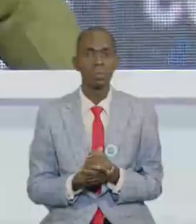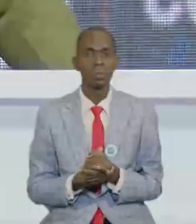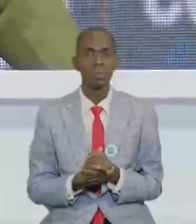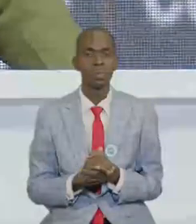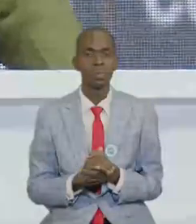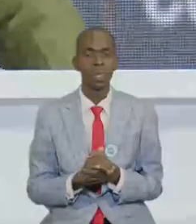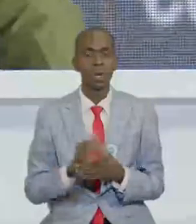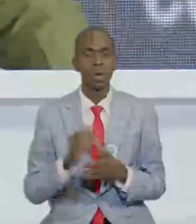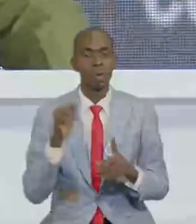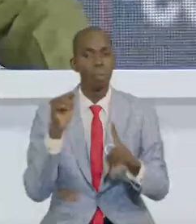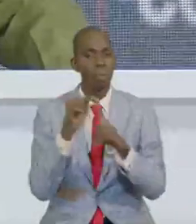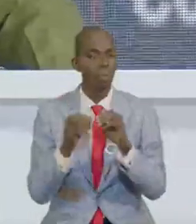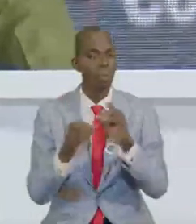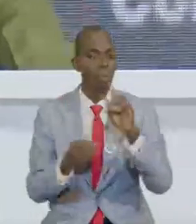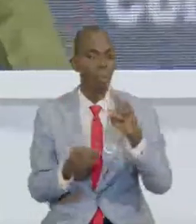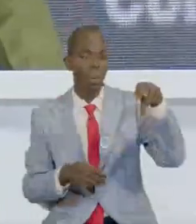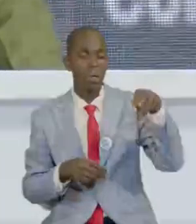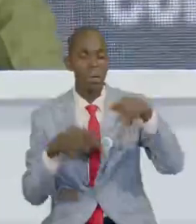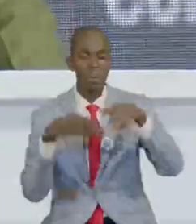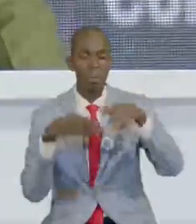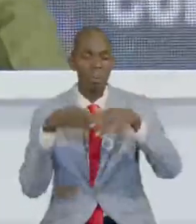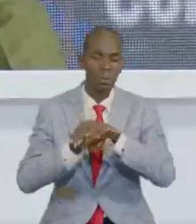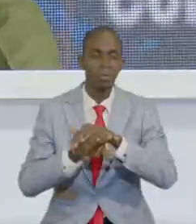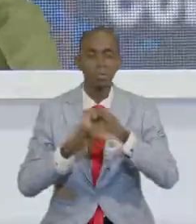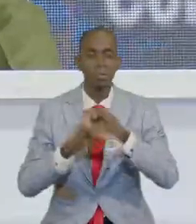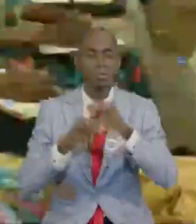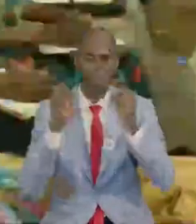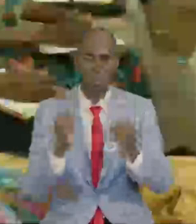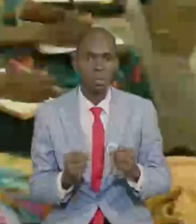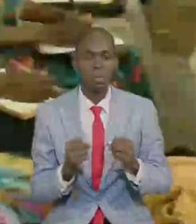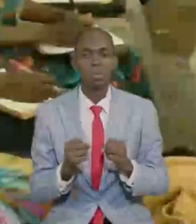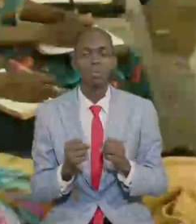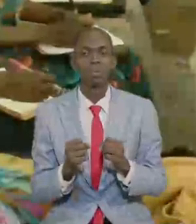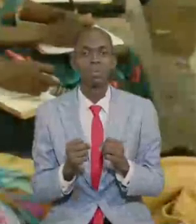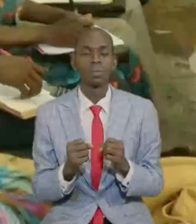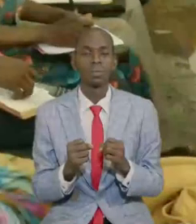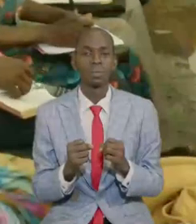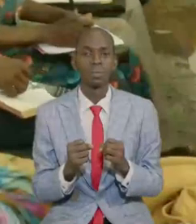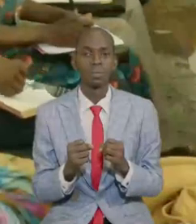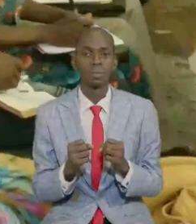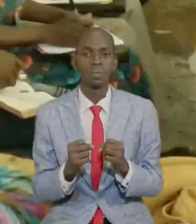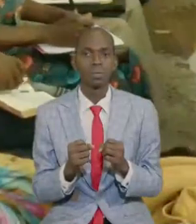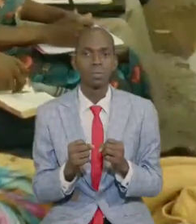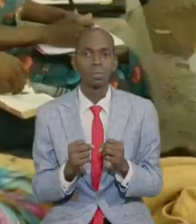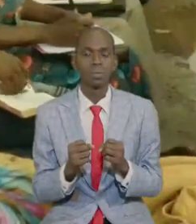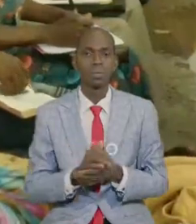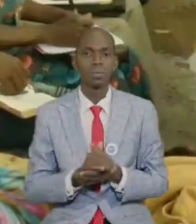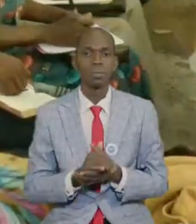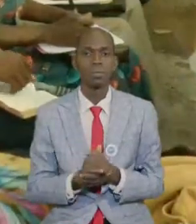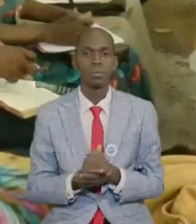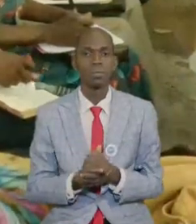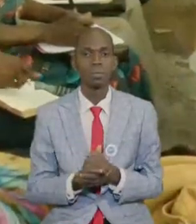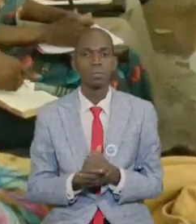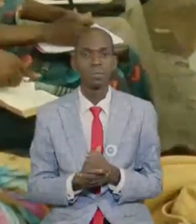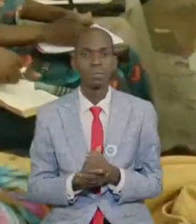prêchez. Number one, penetrating power for to prevail on sinners. Premier point,